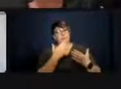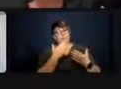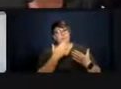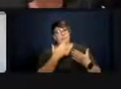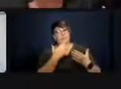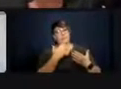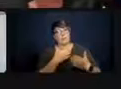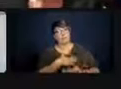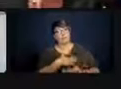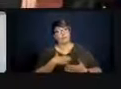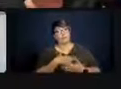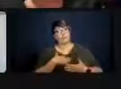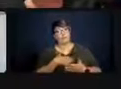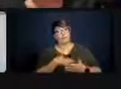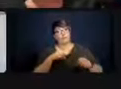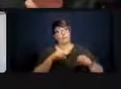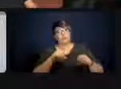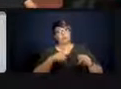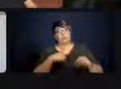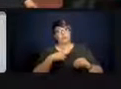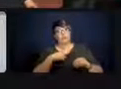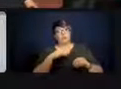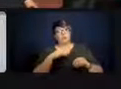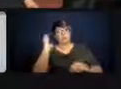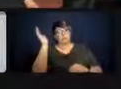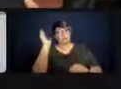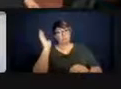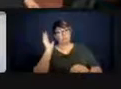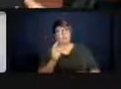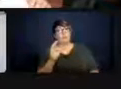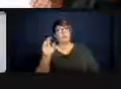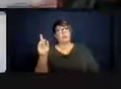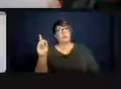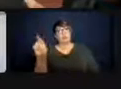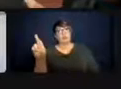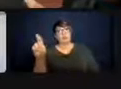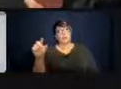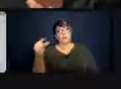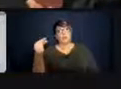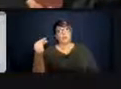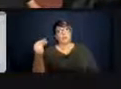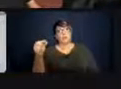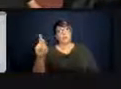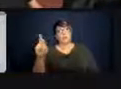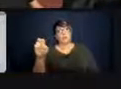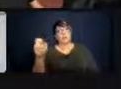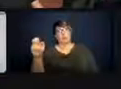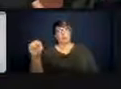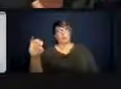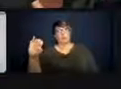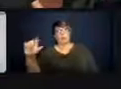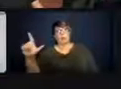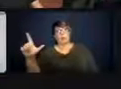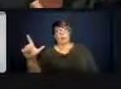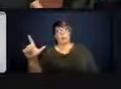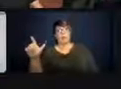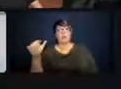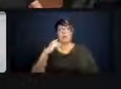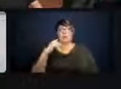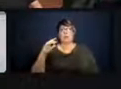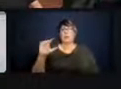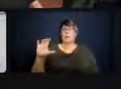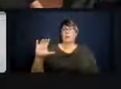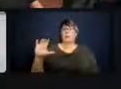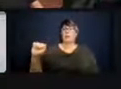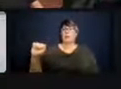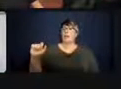شرائح الخطة. حسنا شكرا جزيلا. أود أن أرحب بالدكتورة سارة جرين وأيضا